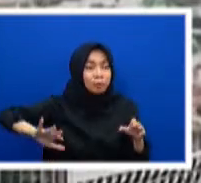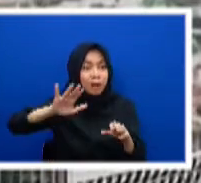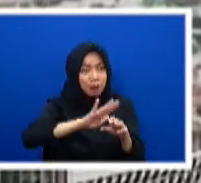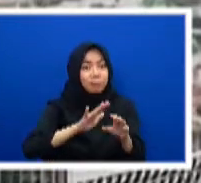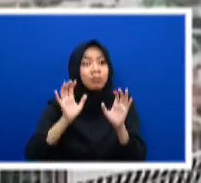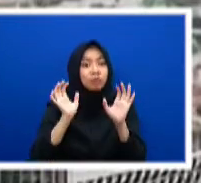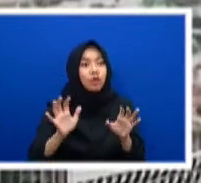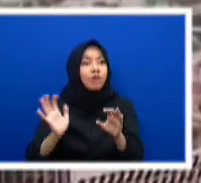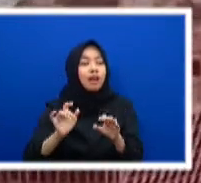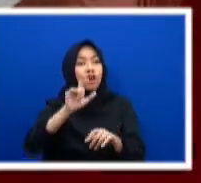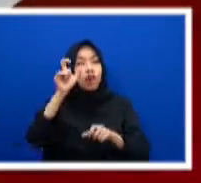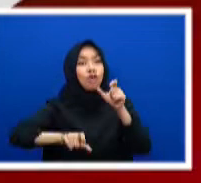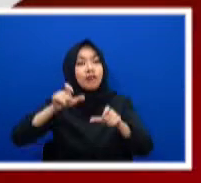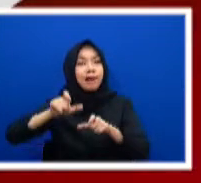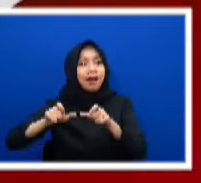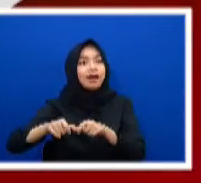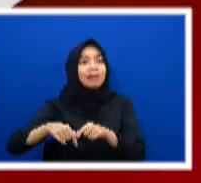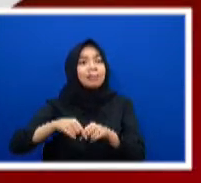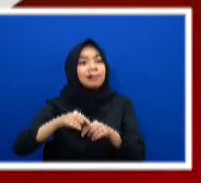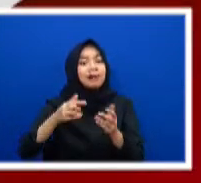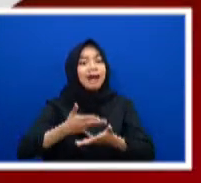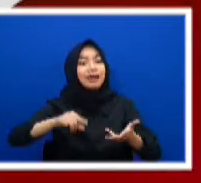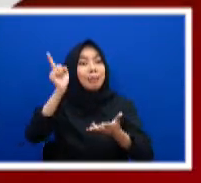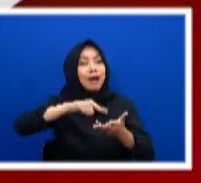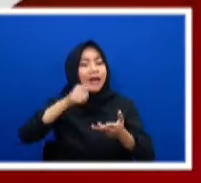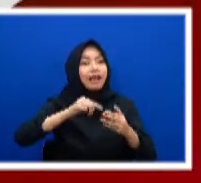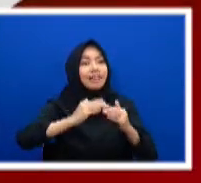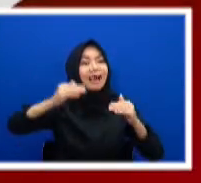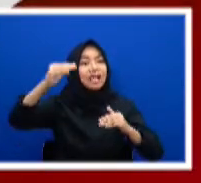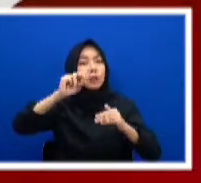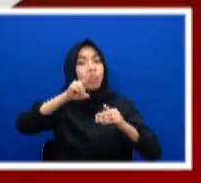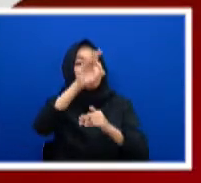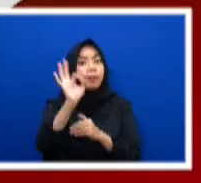memang jumlah pelanggan yang naiknya hampir 20%